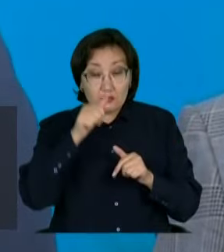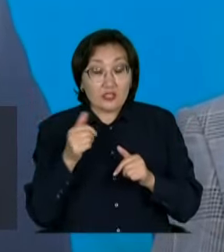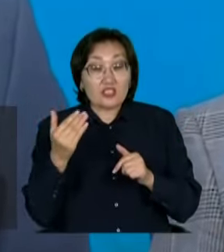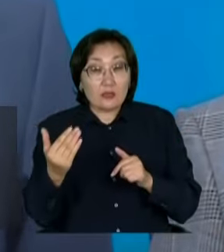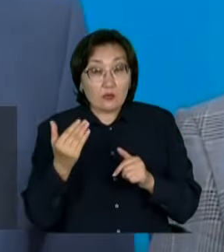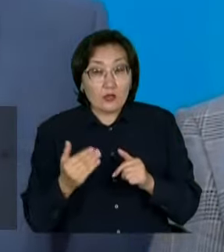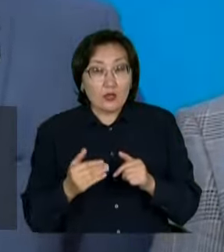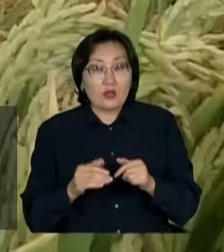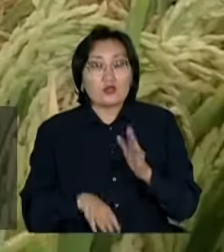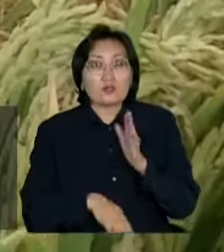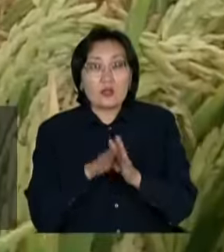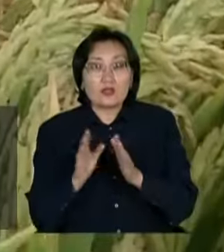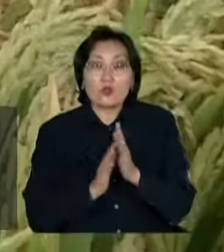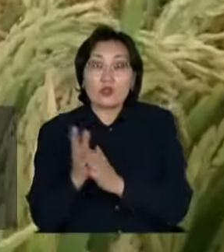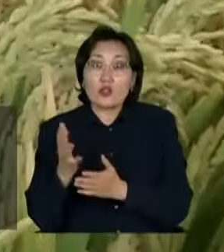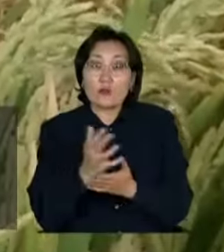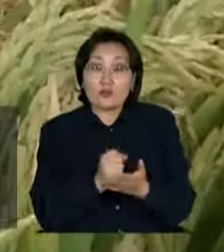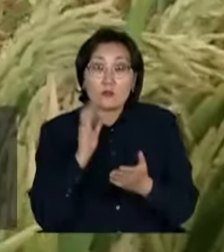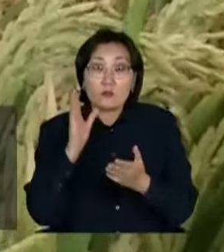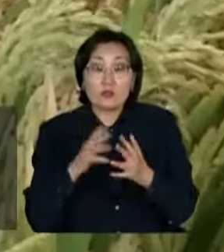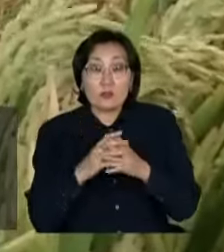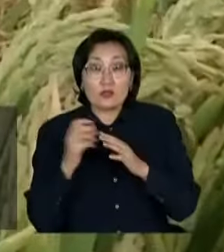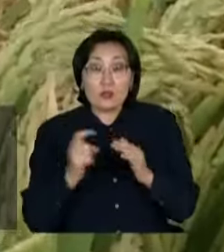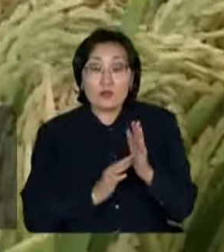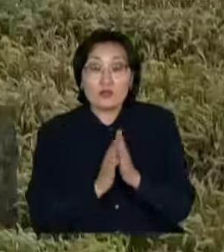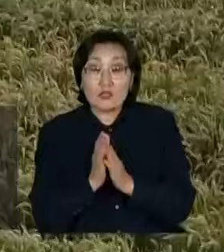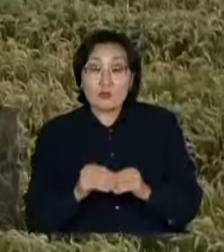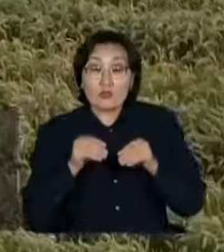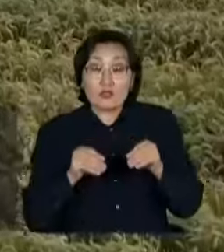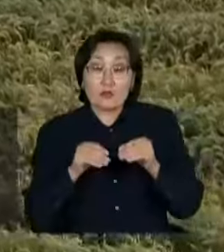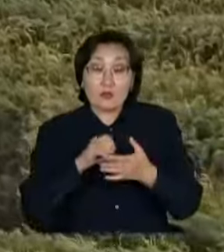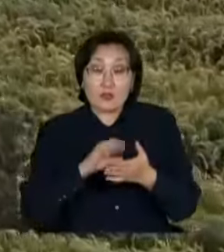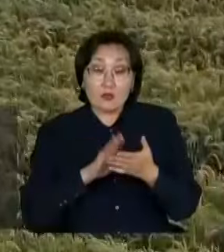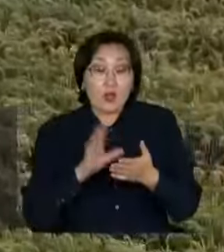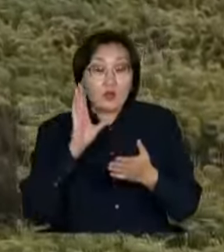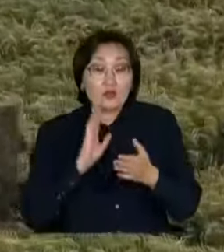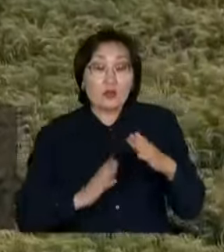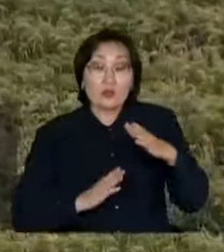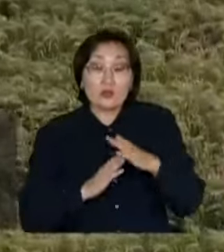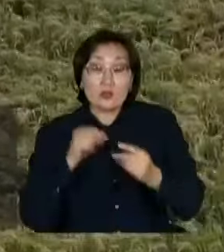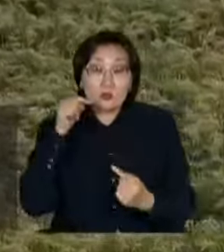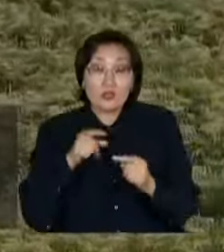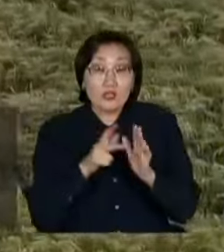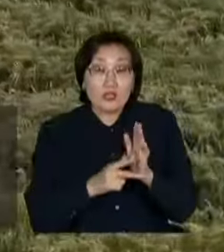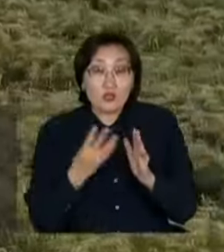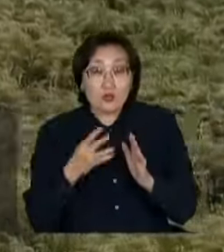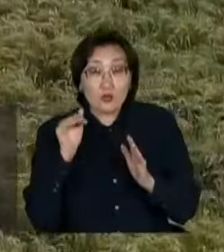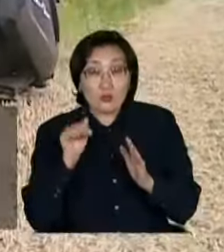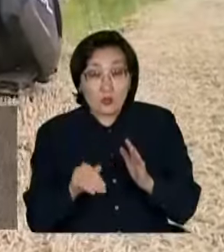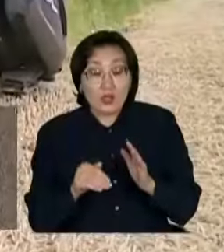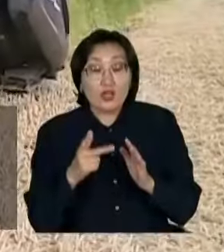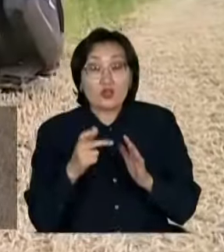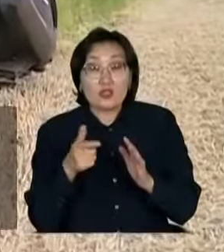сіздер жақсы өнім алып атысыздар. Жалпы шаруалар биыл егін маусымында бекітілген су лимитіне сәйкес 84300 гектарға күріш